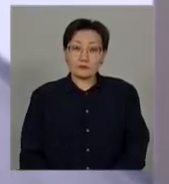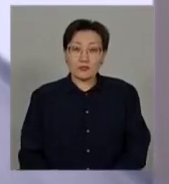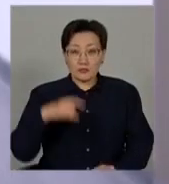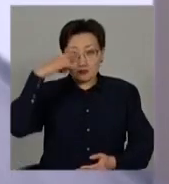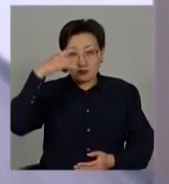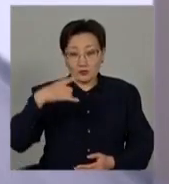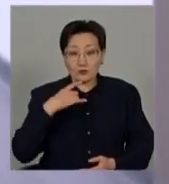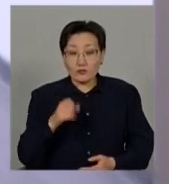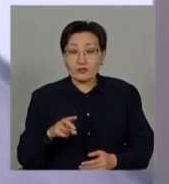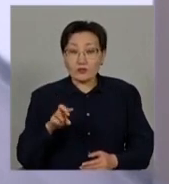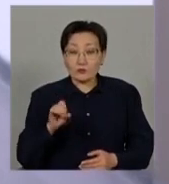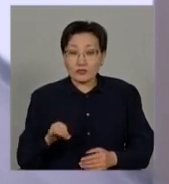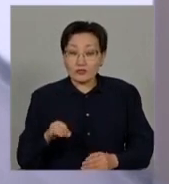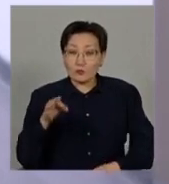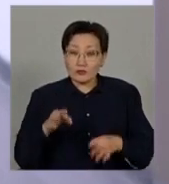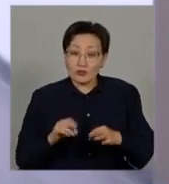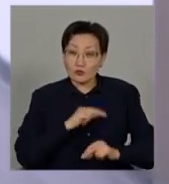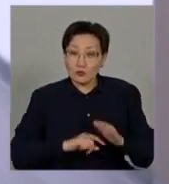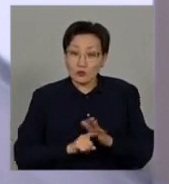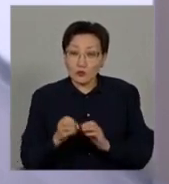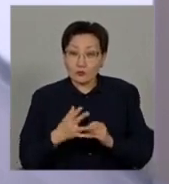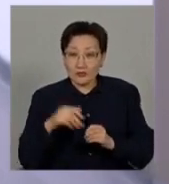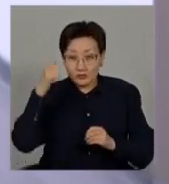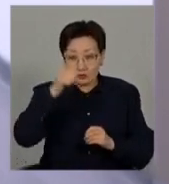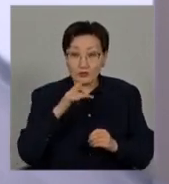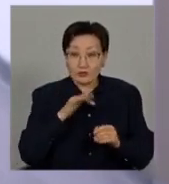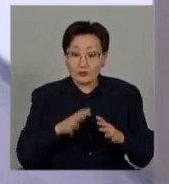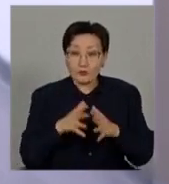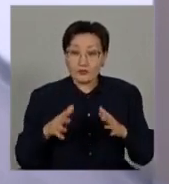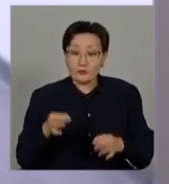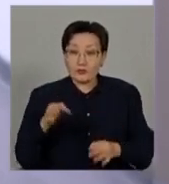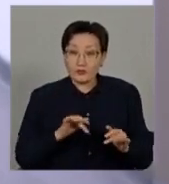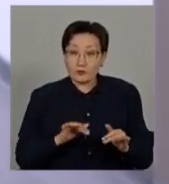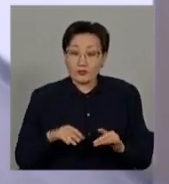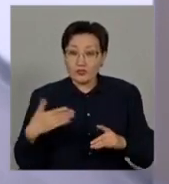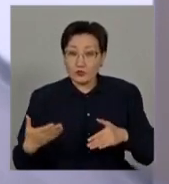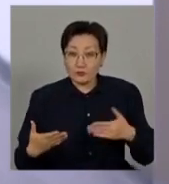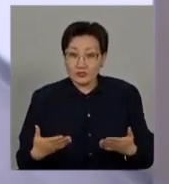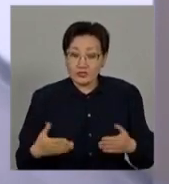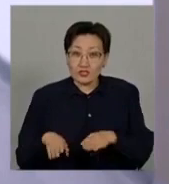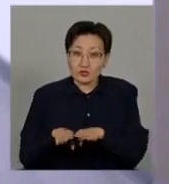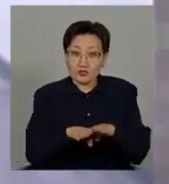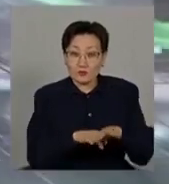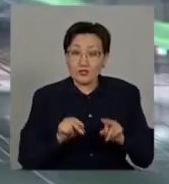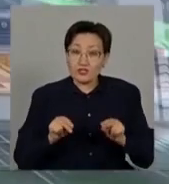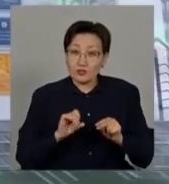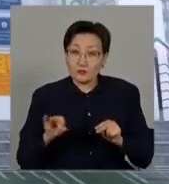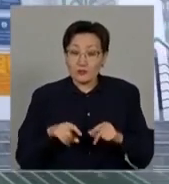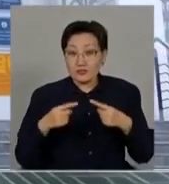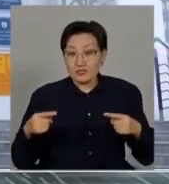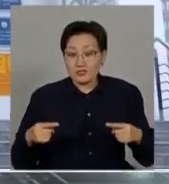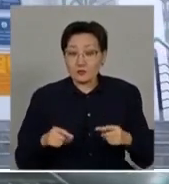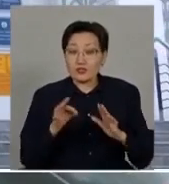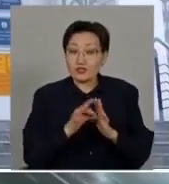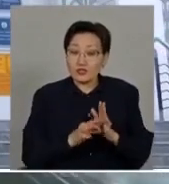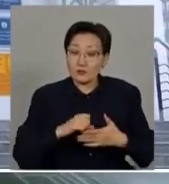Елімізде алқабилер сотының жұмысын бастағалы 15 жылдан асты. Ол қылмыстық процесс кезінде қос тараптың теңдігі, әділдігі және басқа да